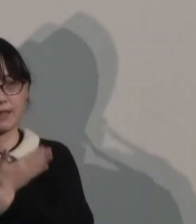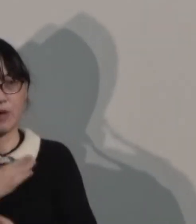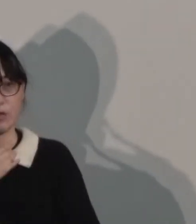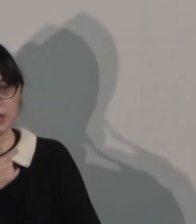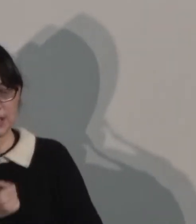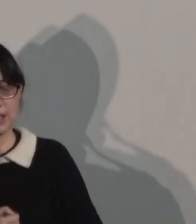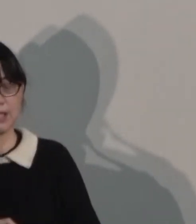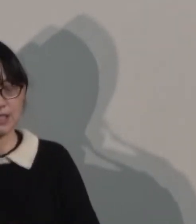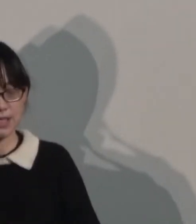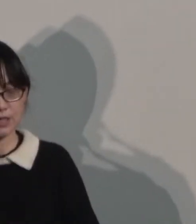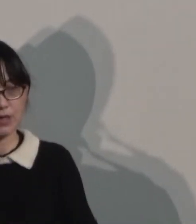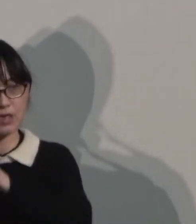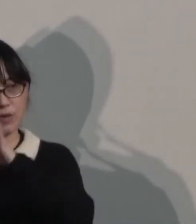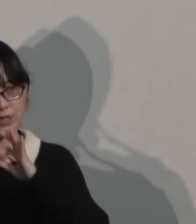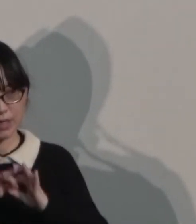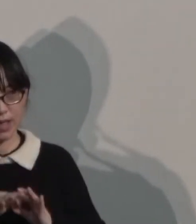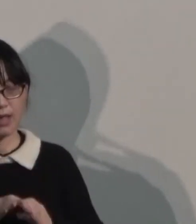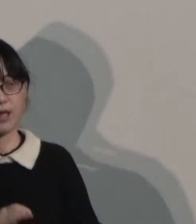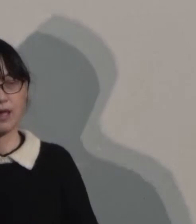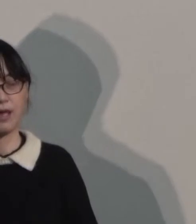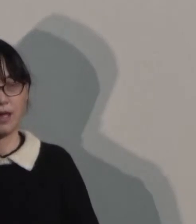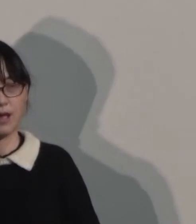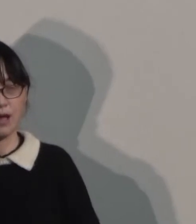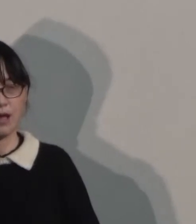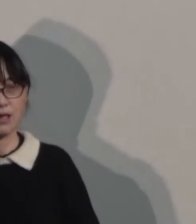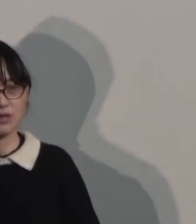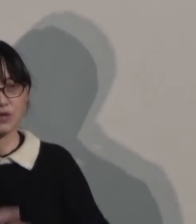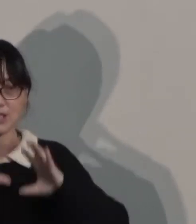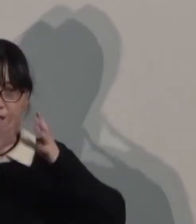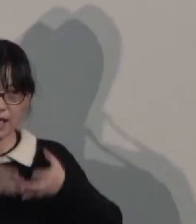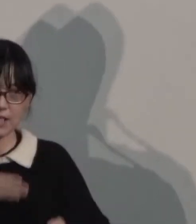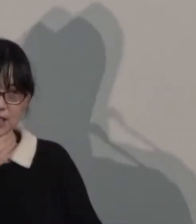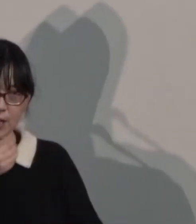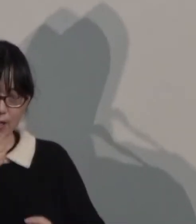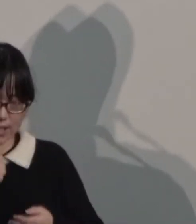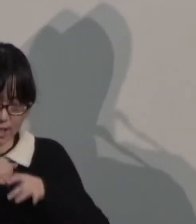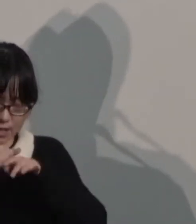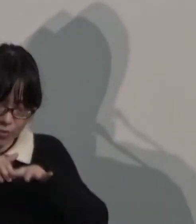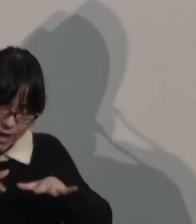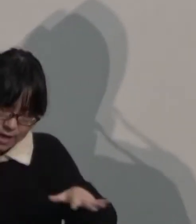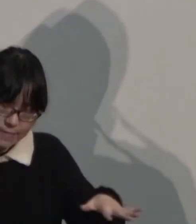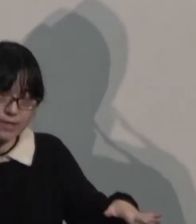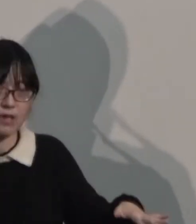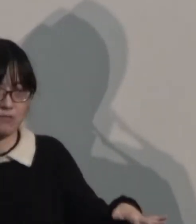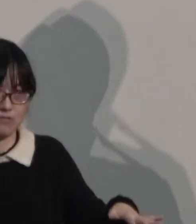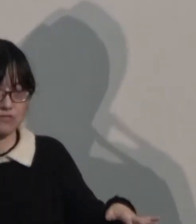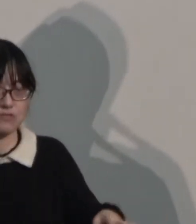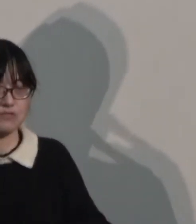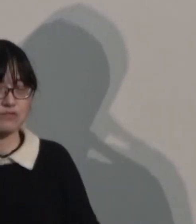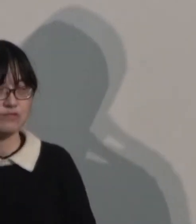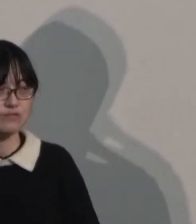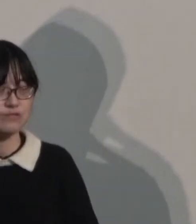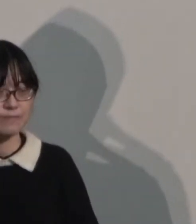によってこの世界に幸せが広がっていくんですよ。